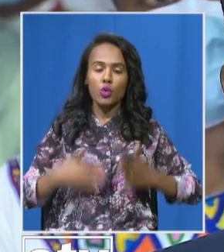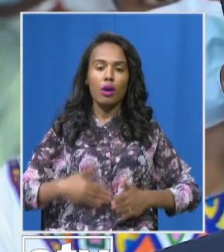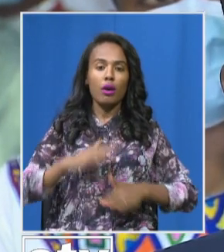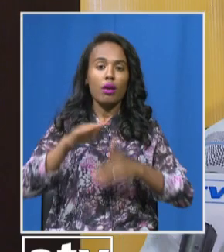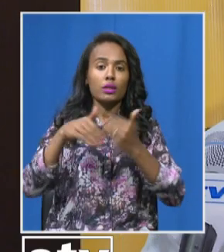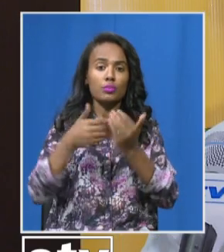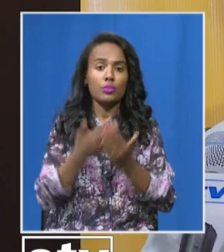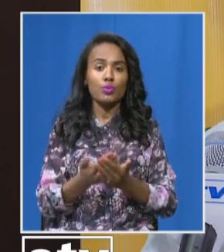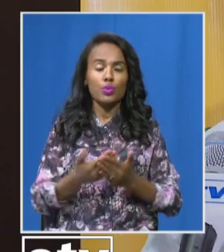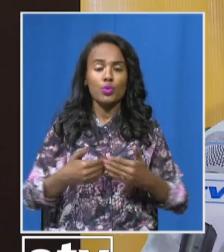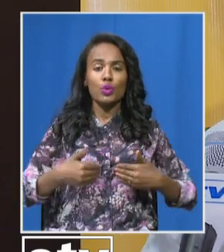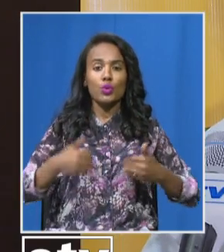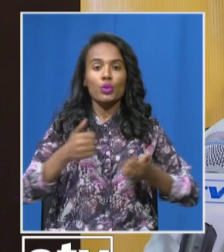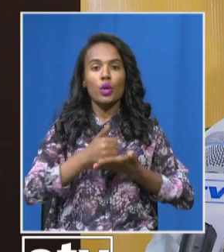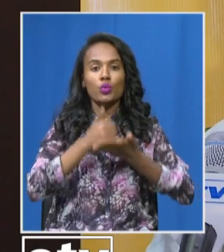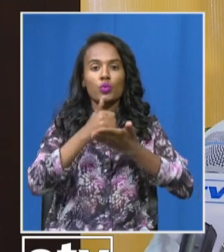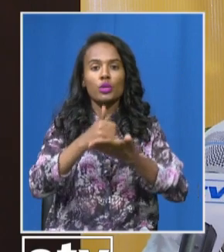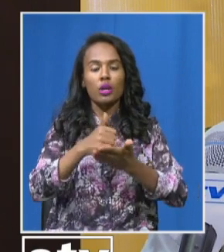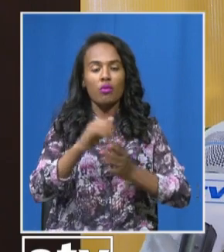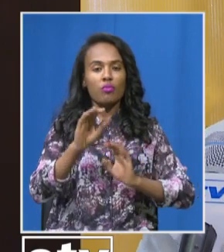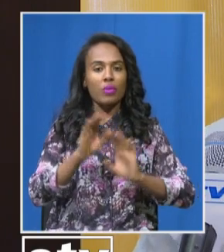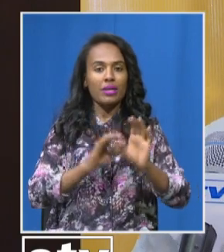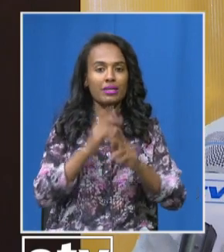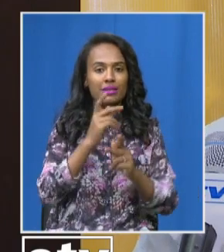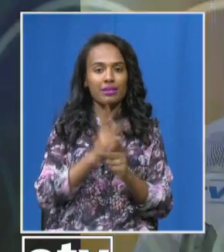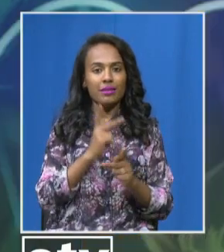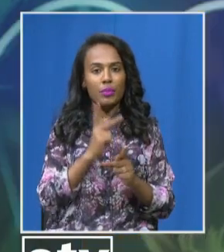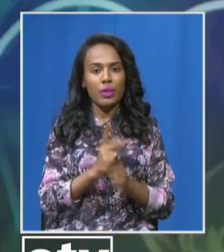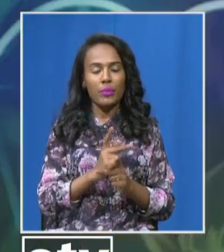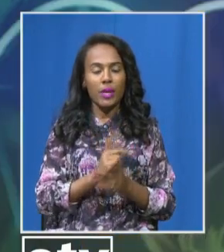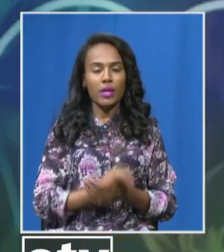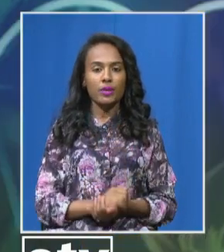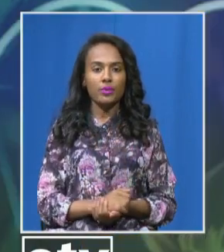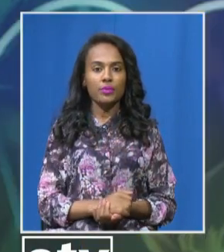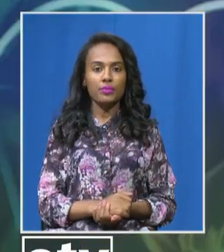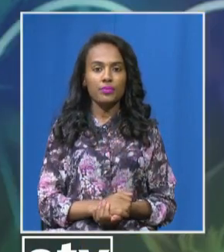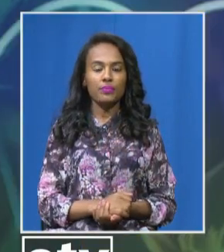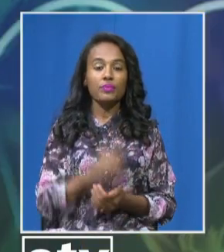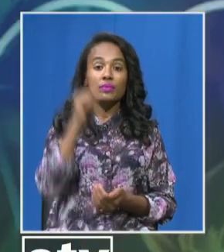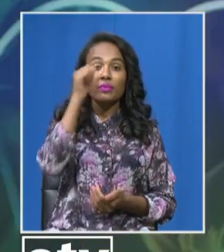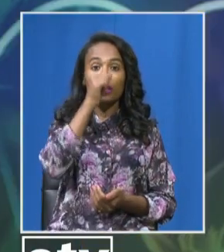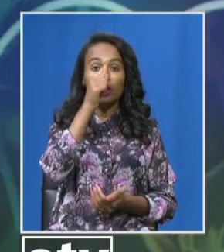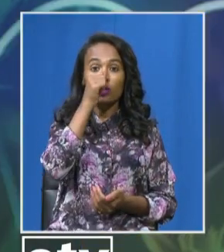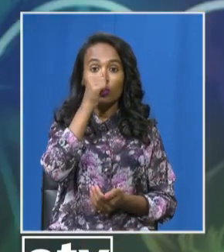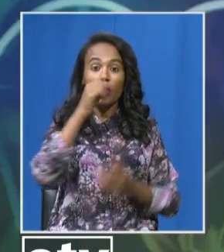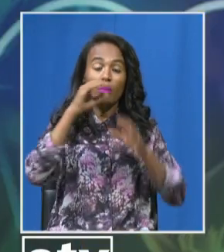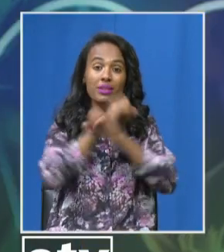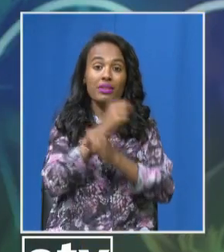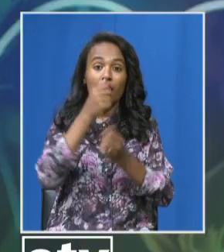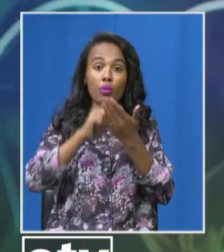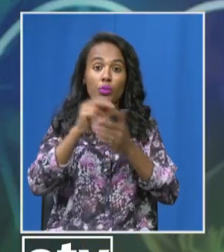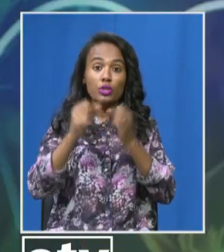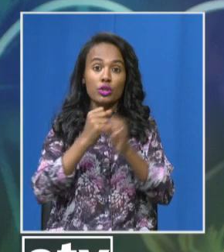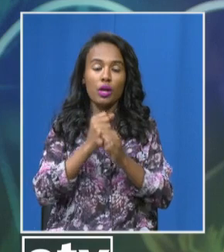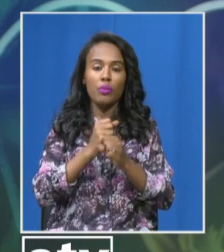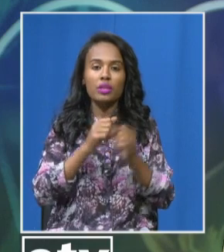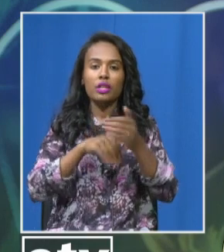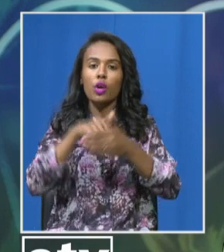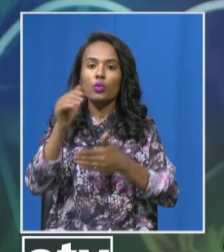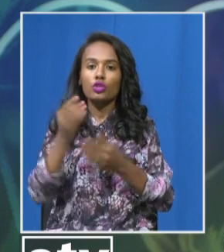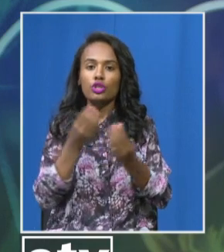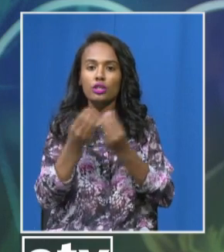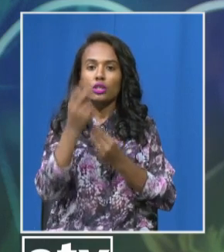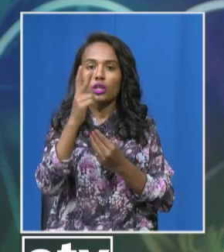በሙሉ ለወጣቱ ድጋፍ ማድረግ ይጠበቅብናል። ኢትዮጵያ በጠናቀው በጀት ዓመት ከወጪ ንግድ